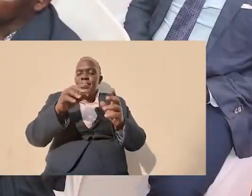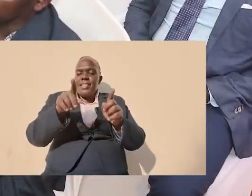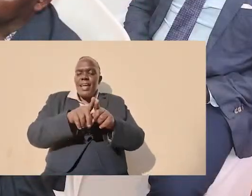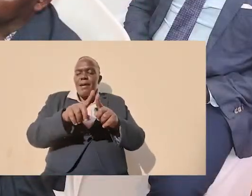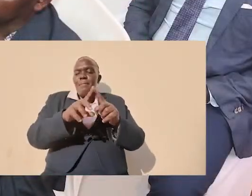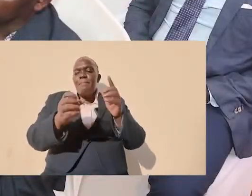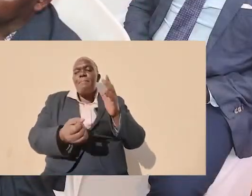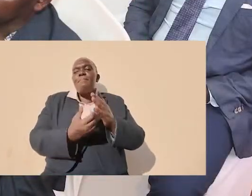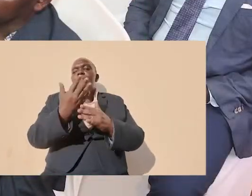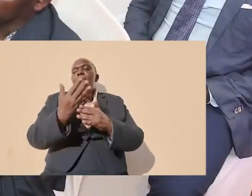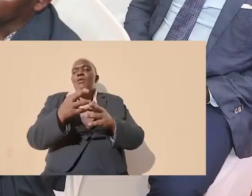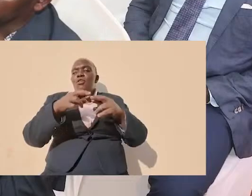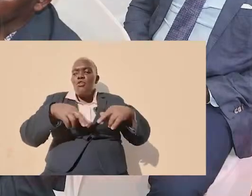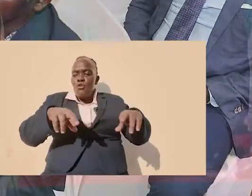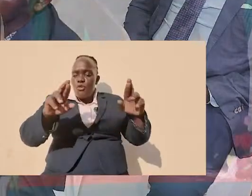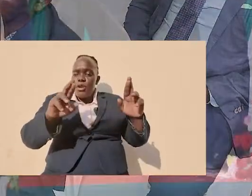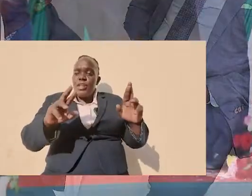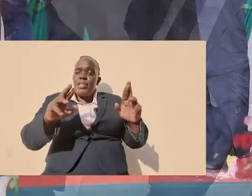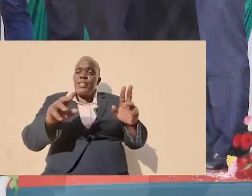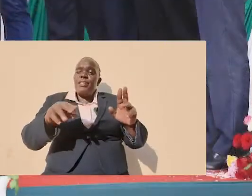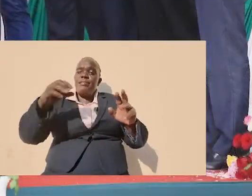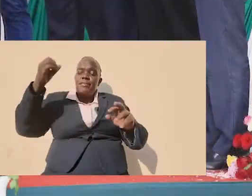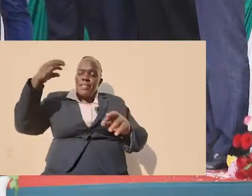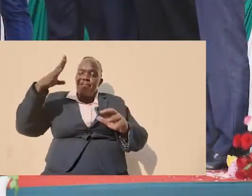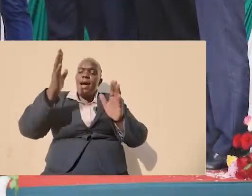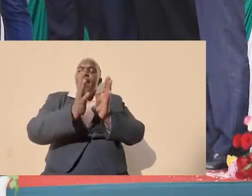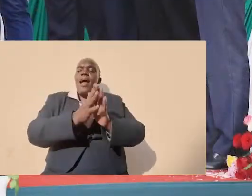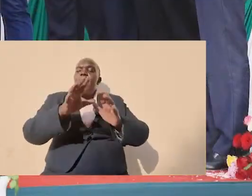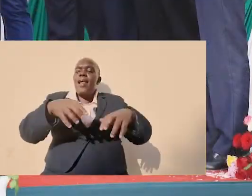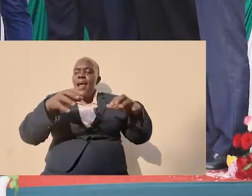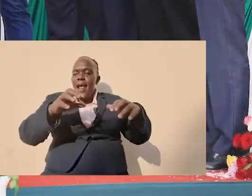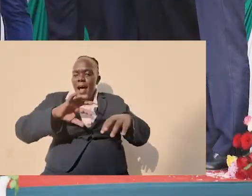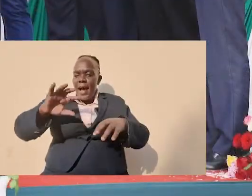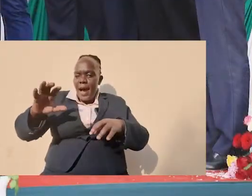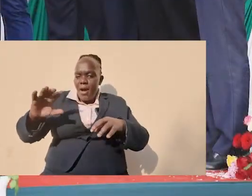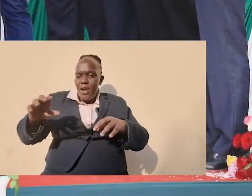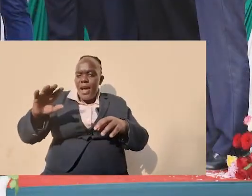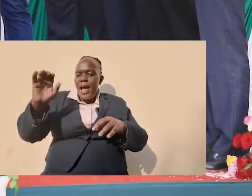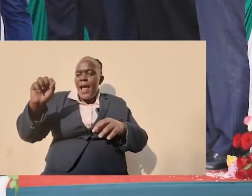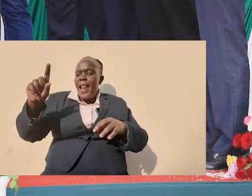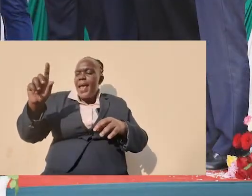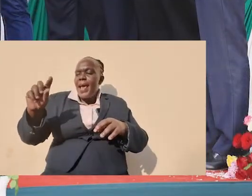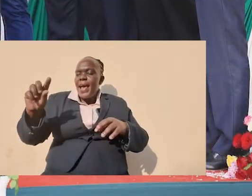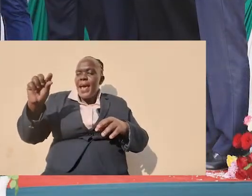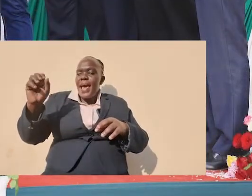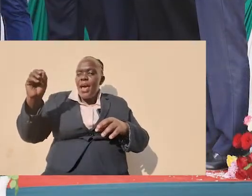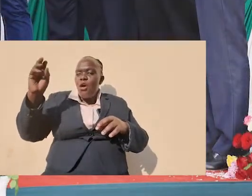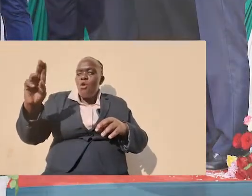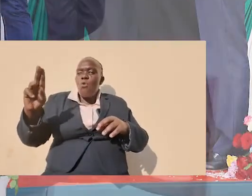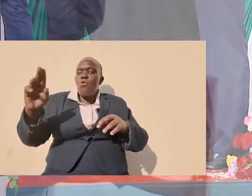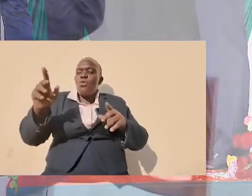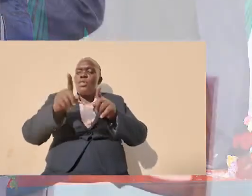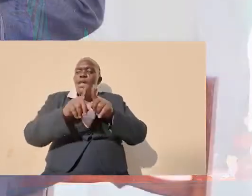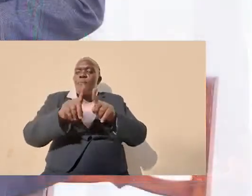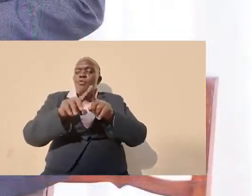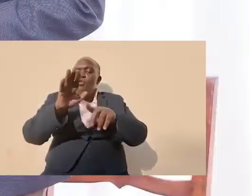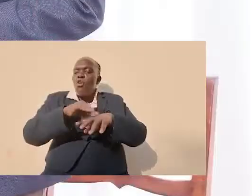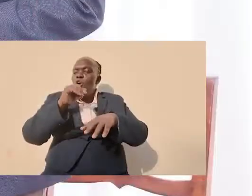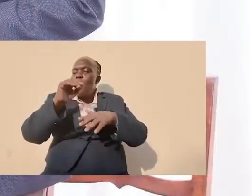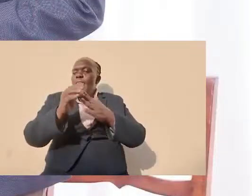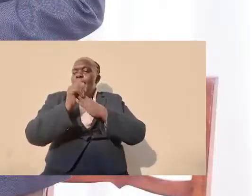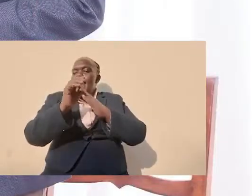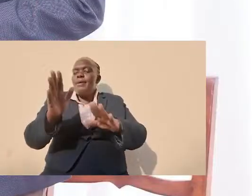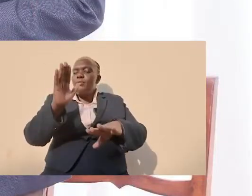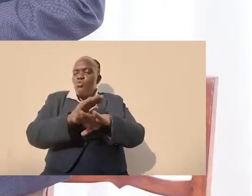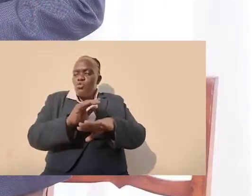wa maadhimisho ya Wareng Powerhouse. Amekutana na vijana, wazee na wataalamu kutoka kaunti ya Kakamega kujadili